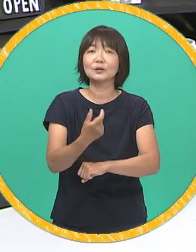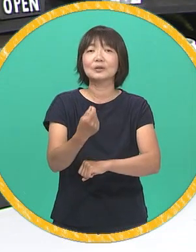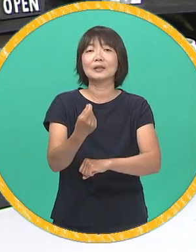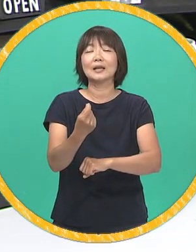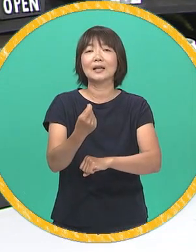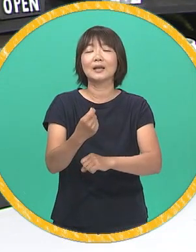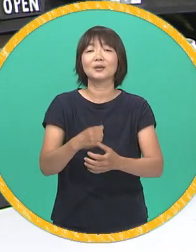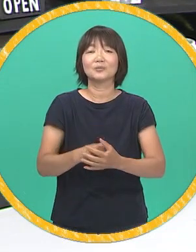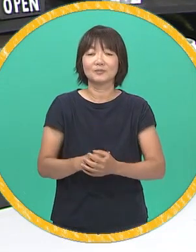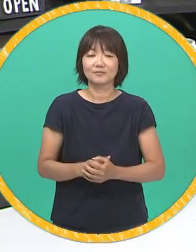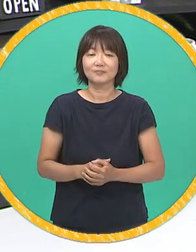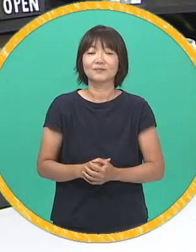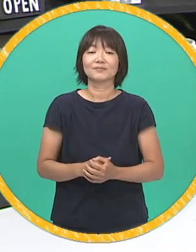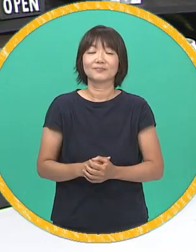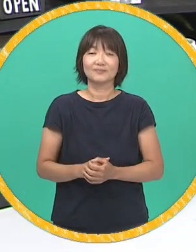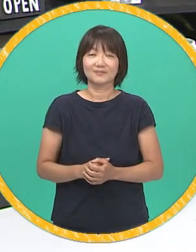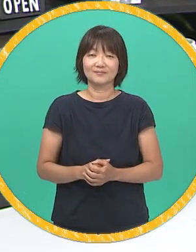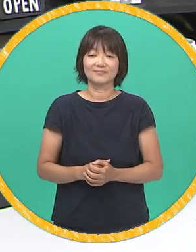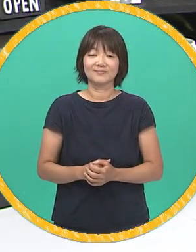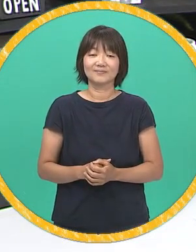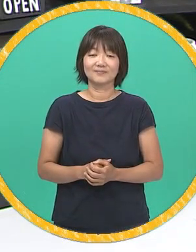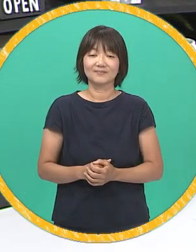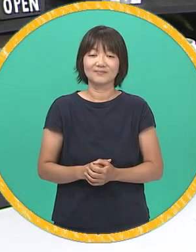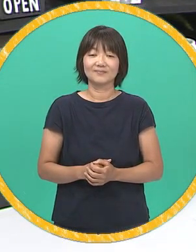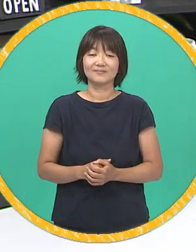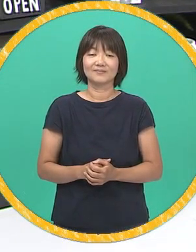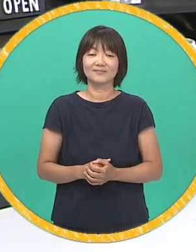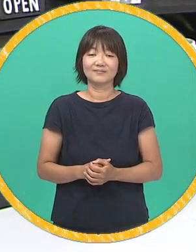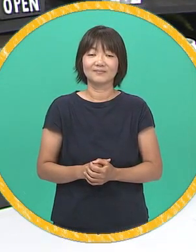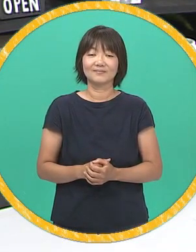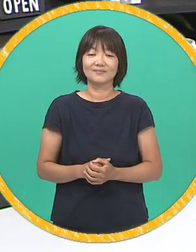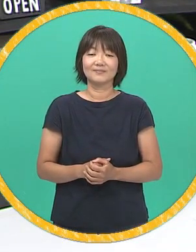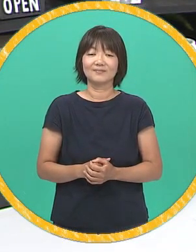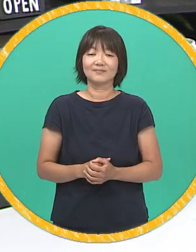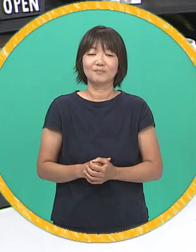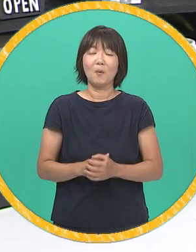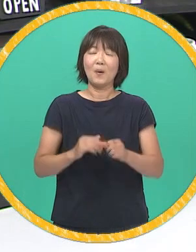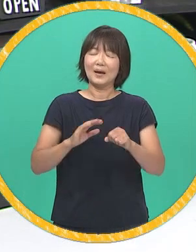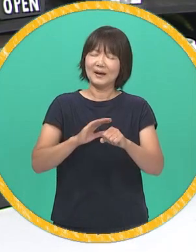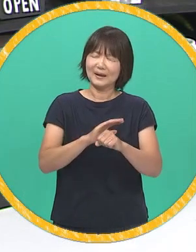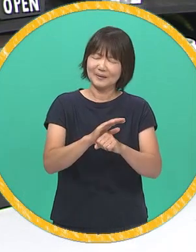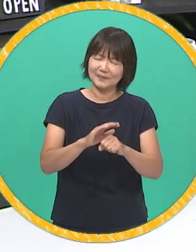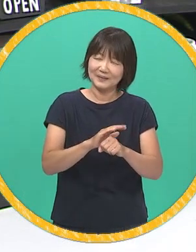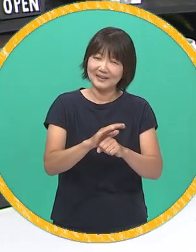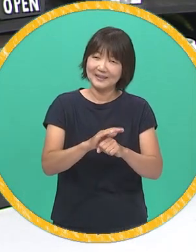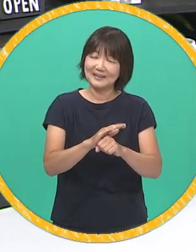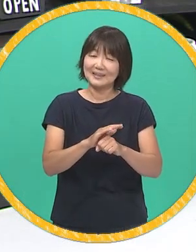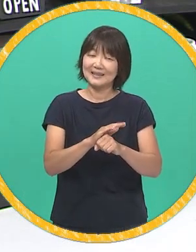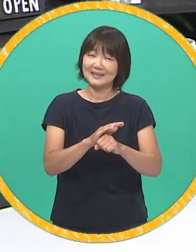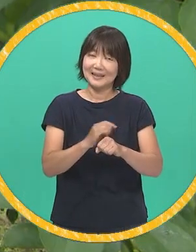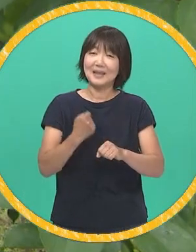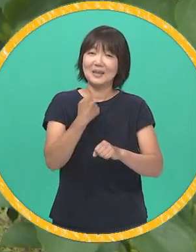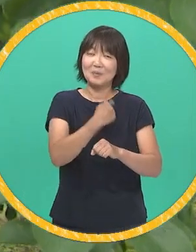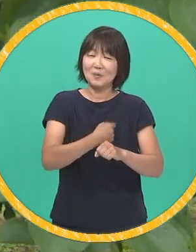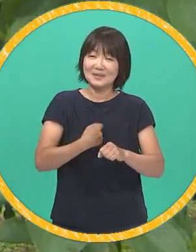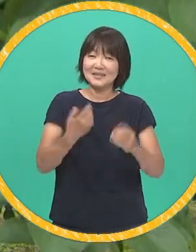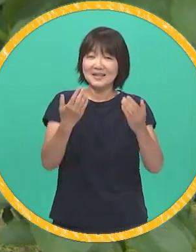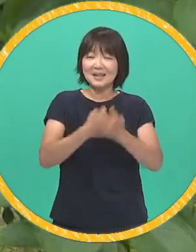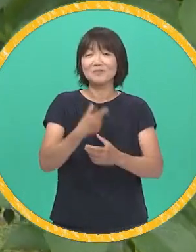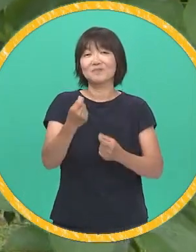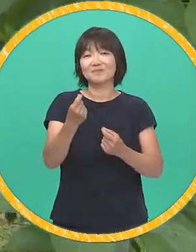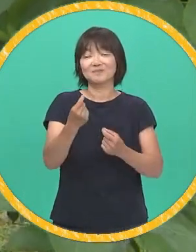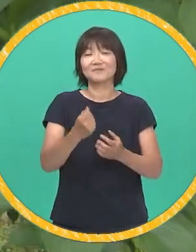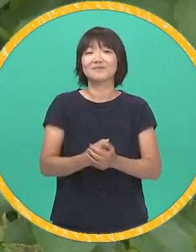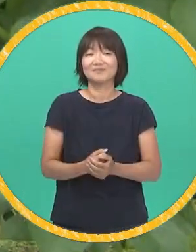c 5ちゃhey 参上いたしますはい構成声になっちゃうよねそういたしまーちゃめですね